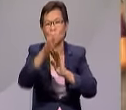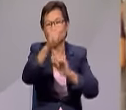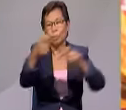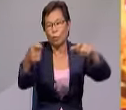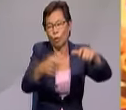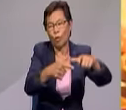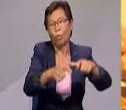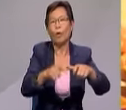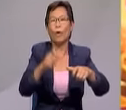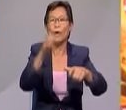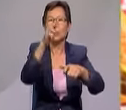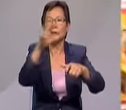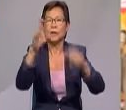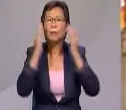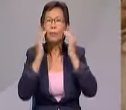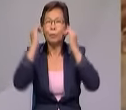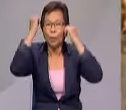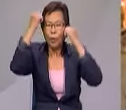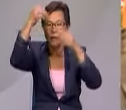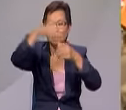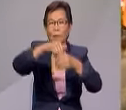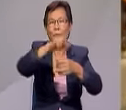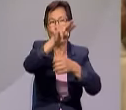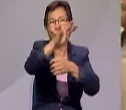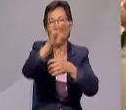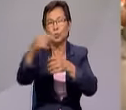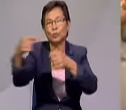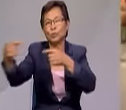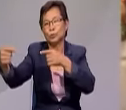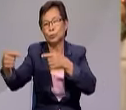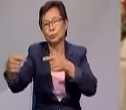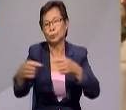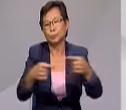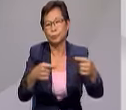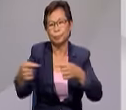untuk skuad senior Belanda dalam 27 penampilan.